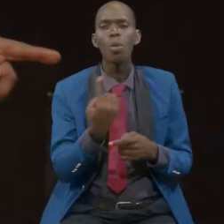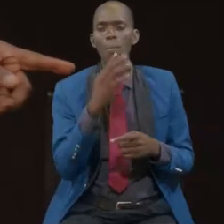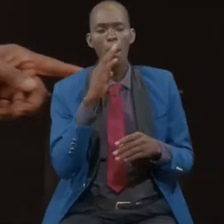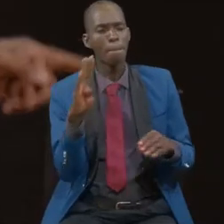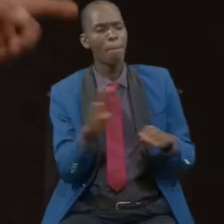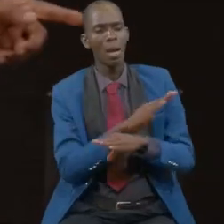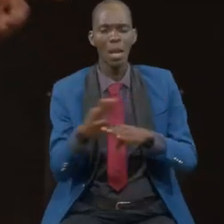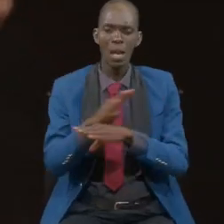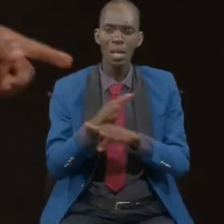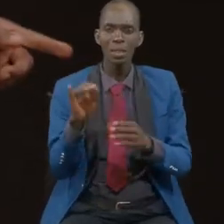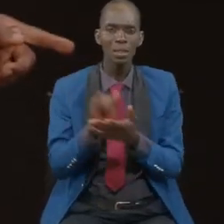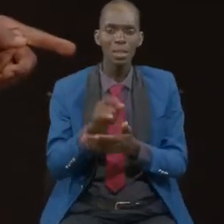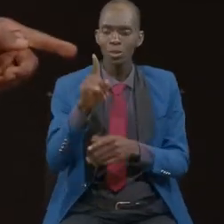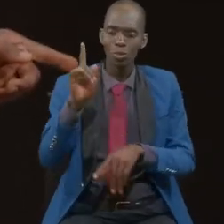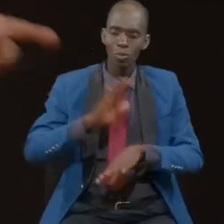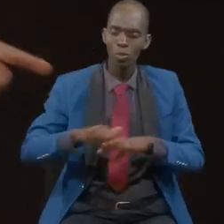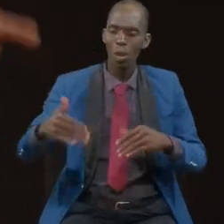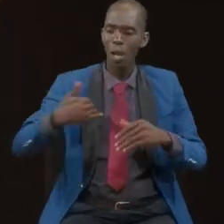être trop occupé,